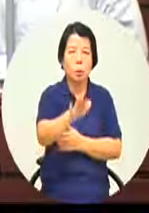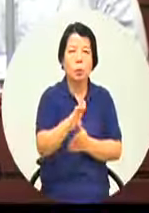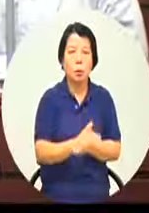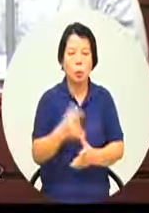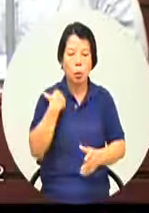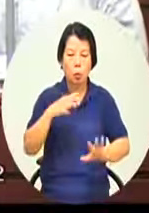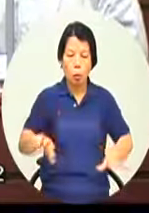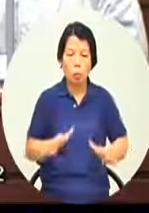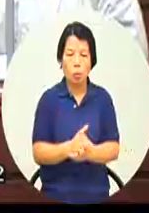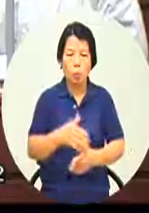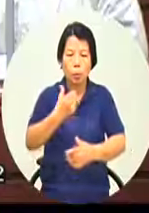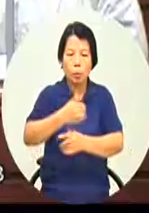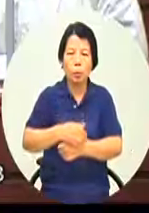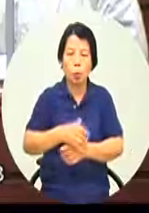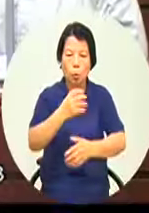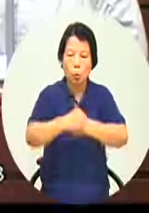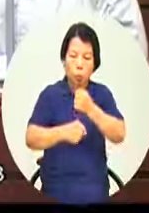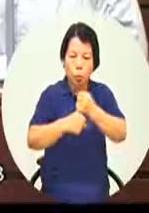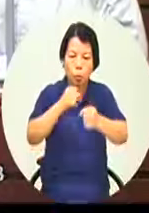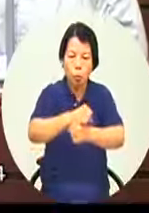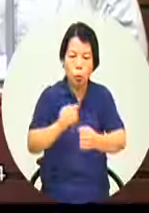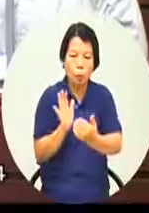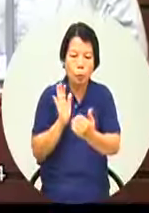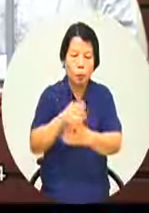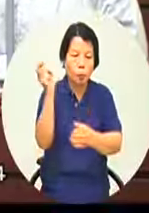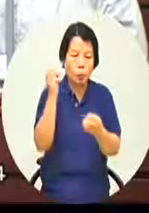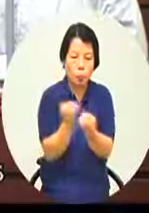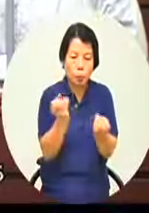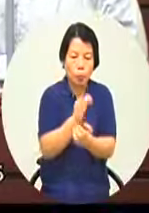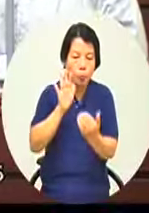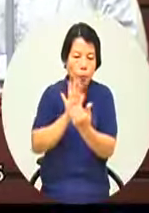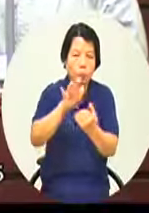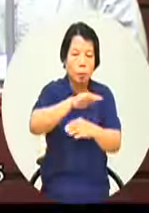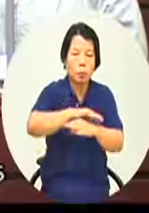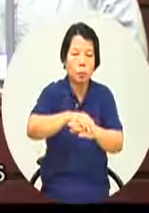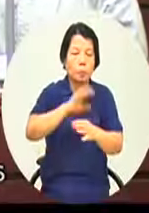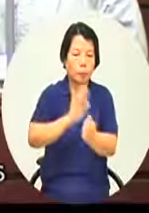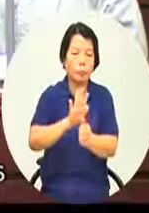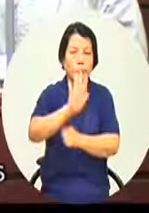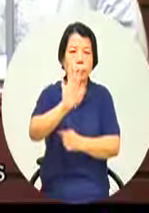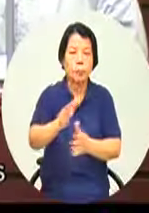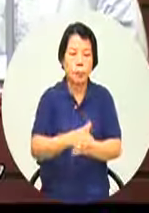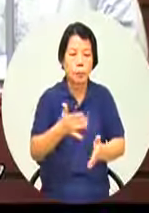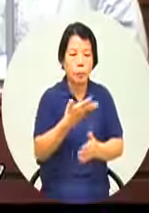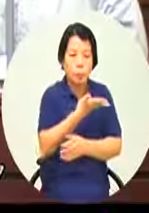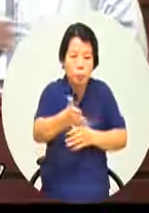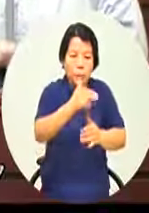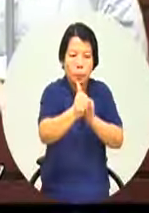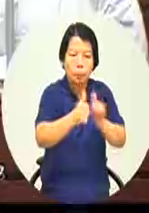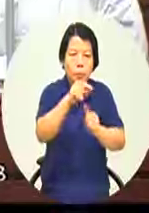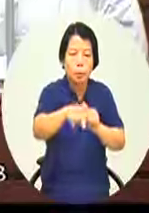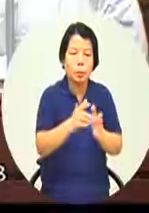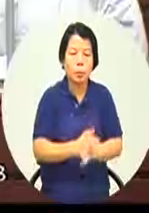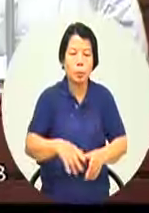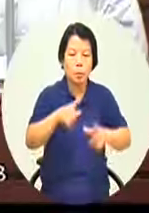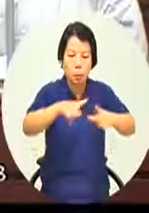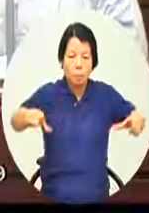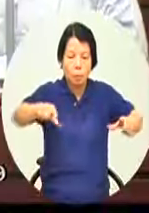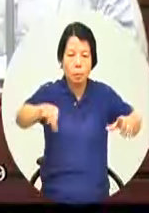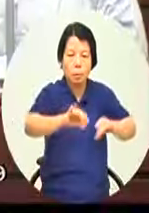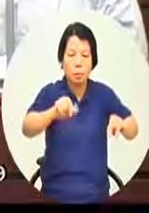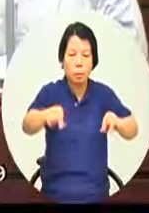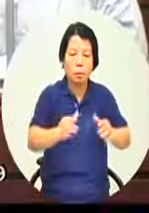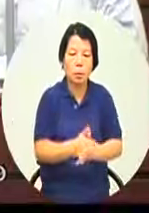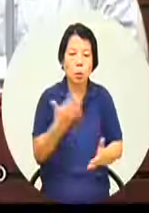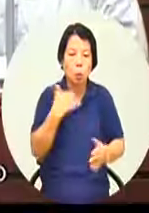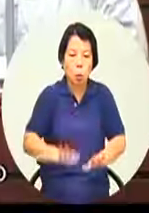建构防灾自主防灾社区会有帮助。那我们也会让这个我们的乡亲知道说，在我们大面积的这个水患